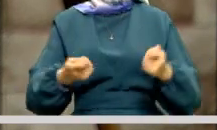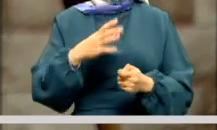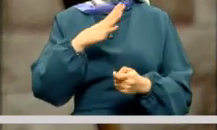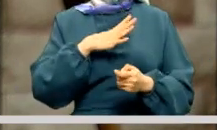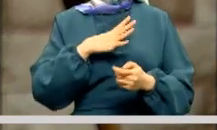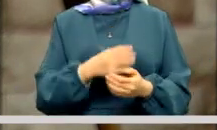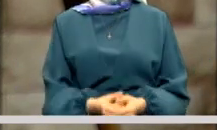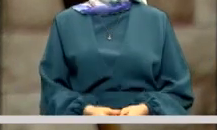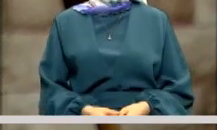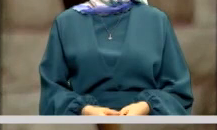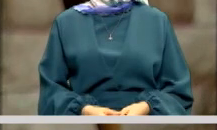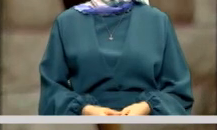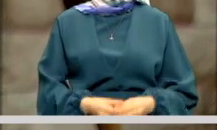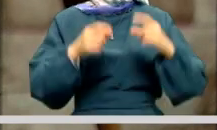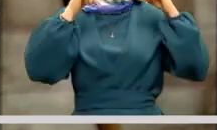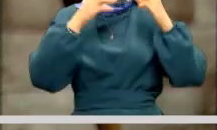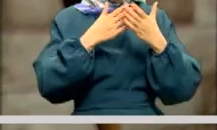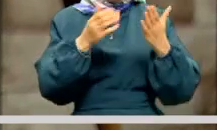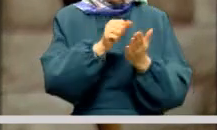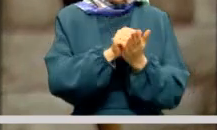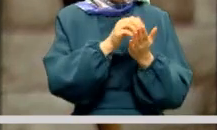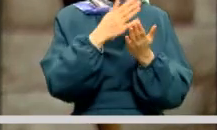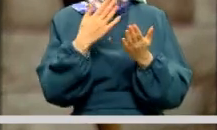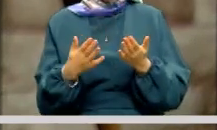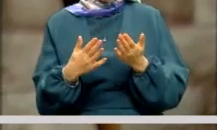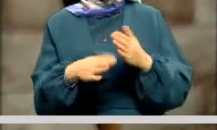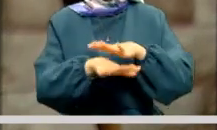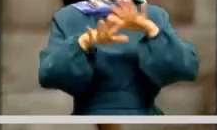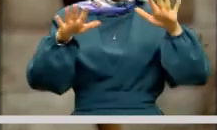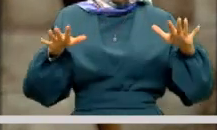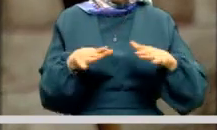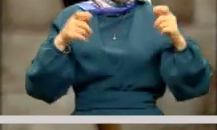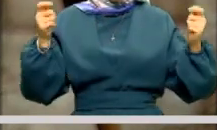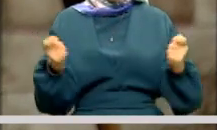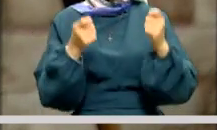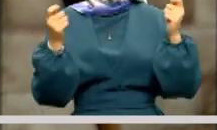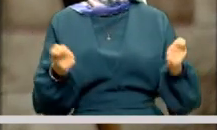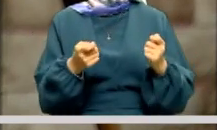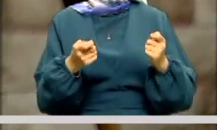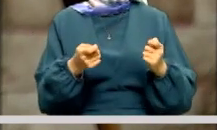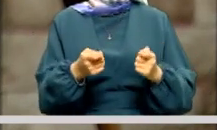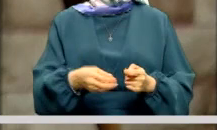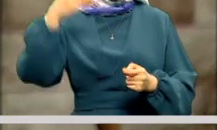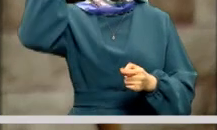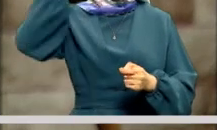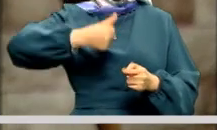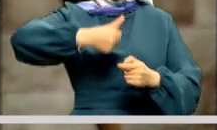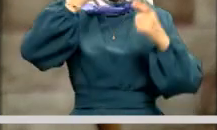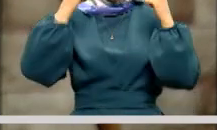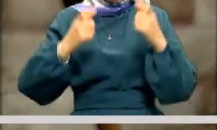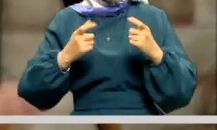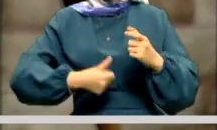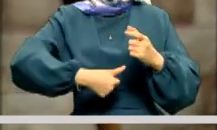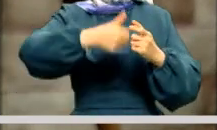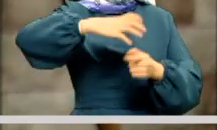görsel alanda yayınlarla işte arazide icraatlarla müftülüklerimiz din görevlilerimizde başka